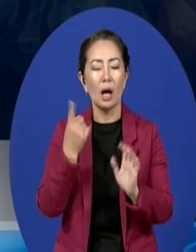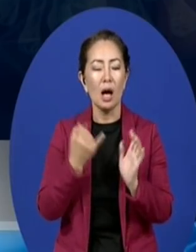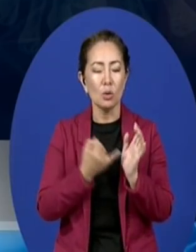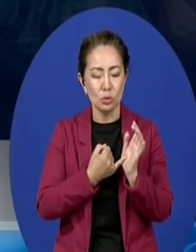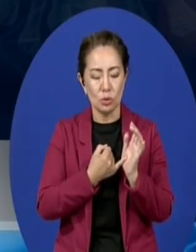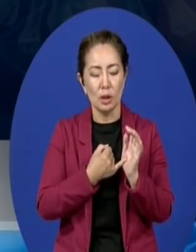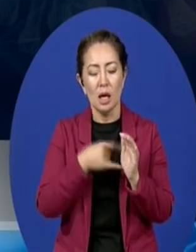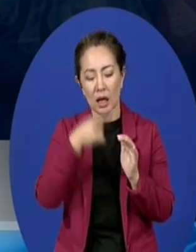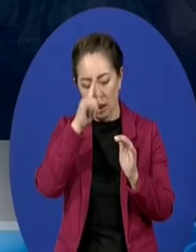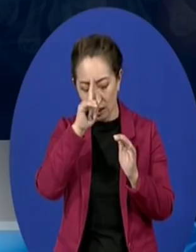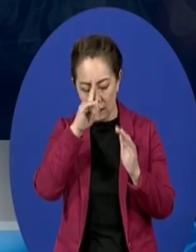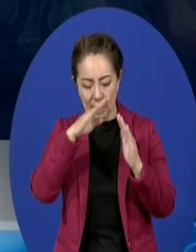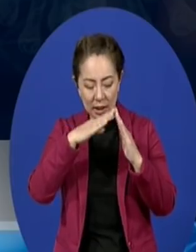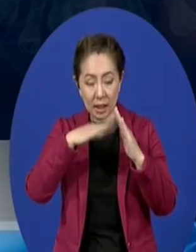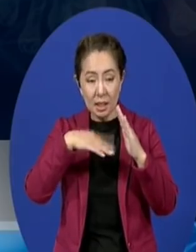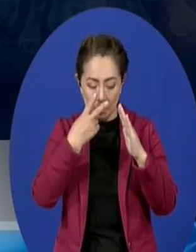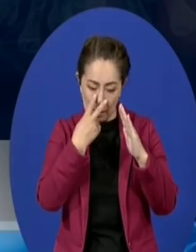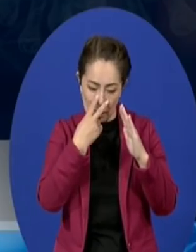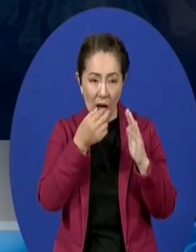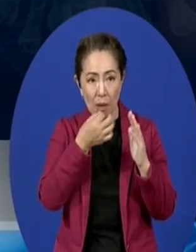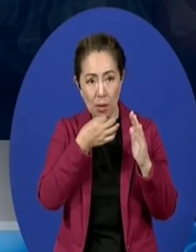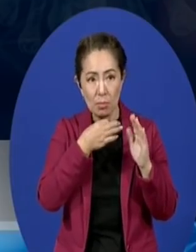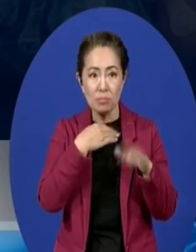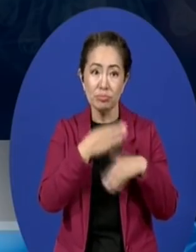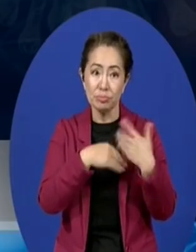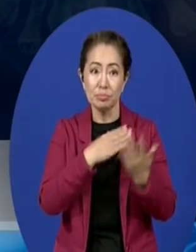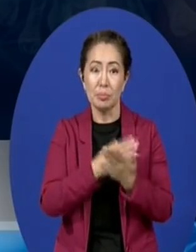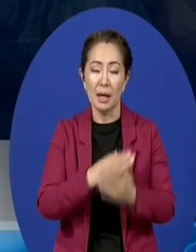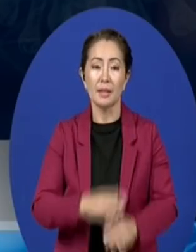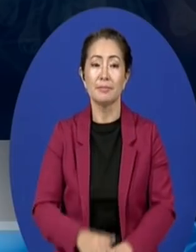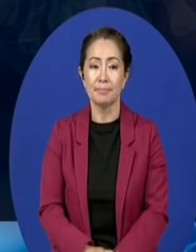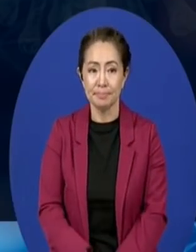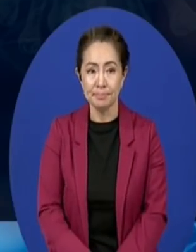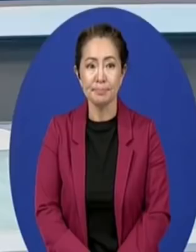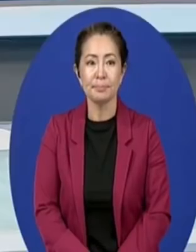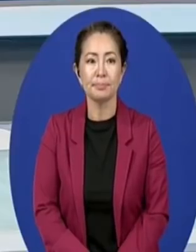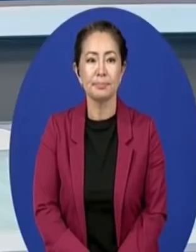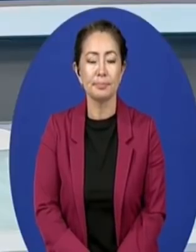хүн өрхийн эмчийн хяналтанд эмчилгээ үйлчилгээ авч байна.